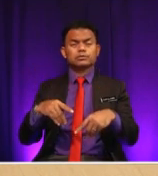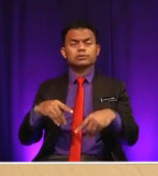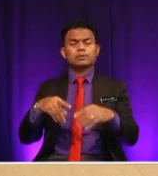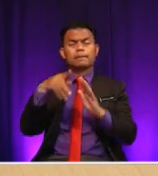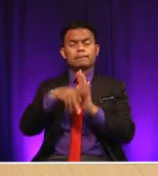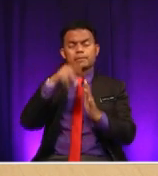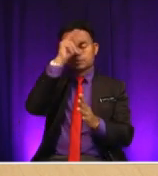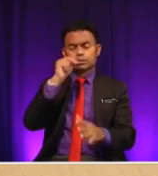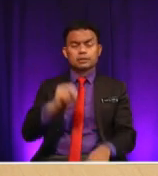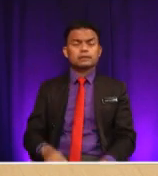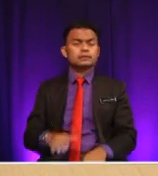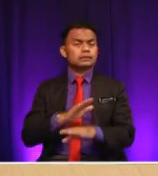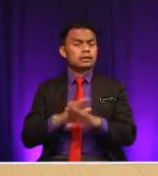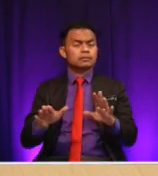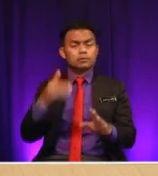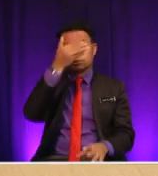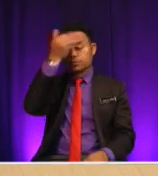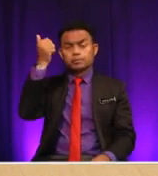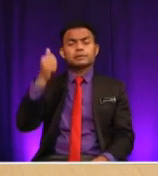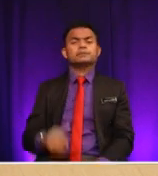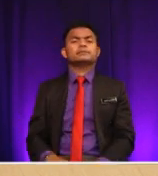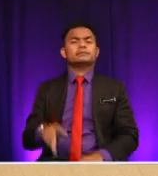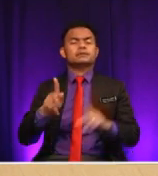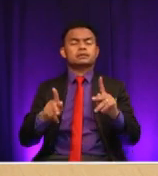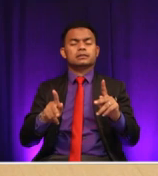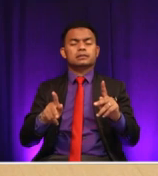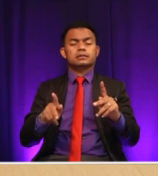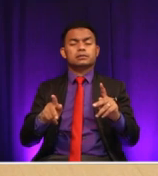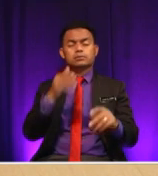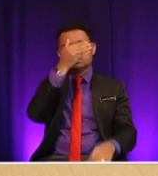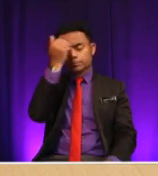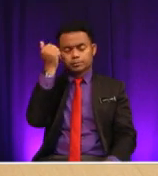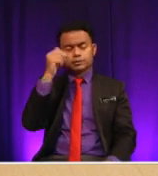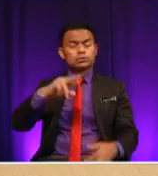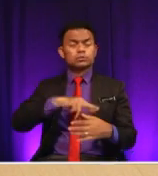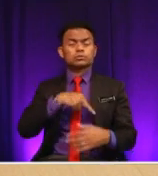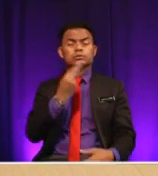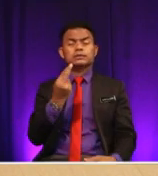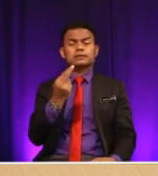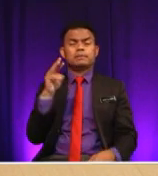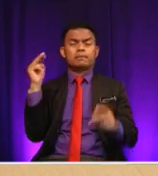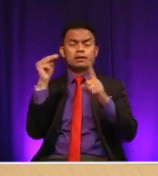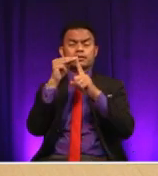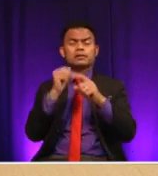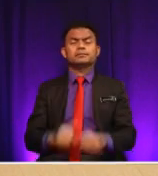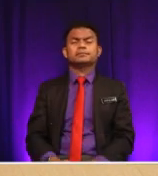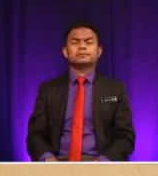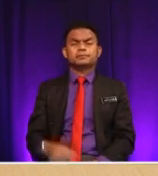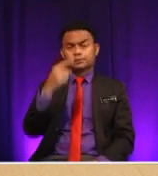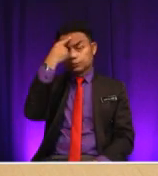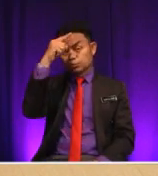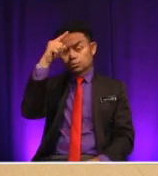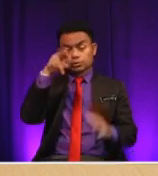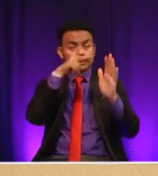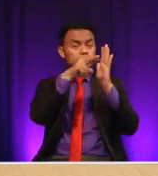jangan Tertinggal kalau Tertinggal kita akan rugi makanya disitu Irfan Oke jadi untuk rangkap yang